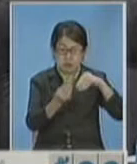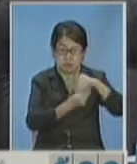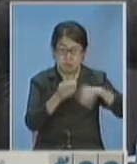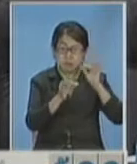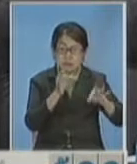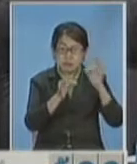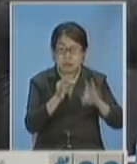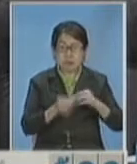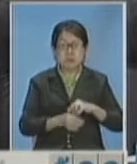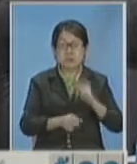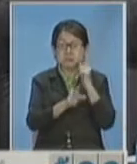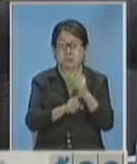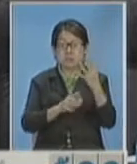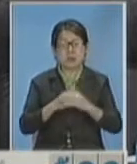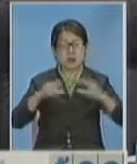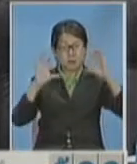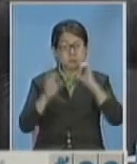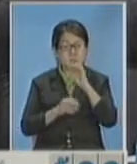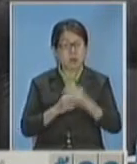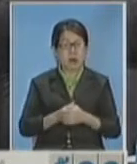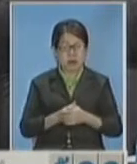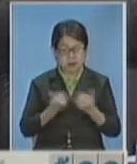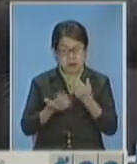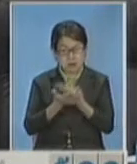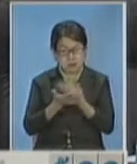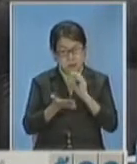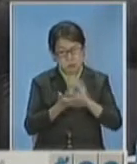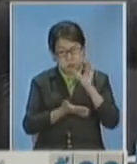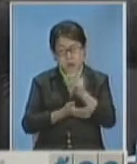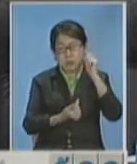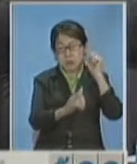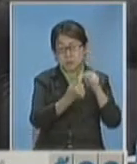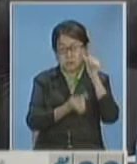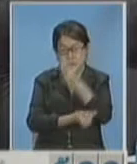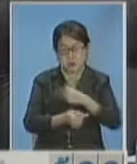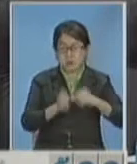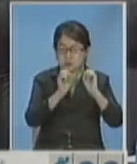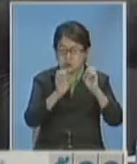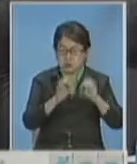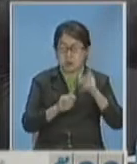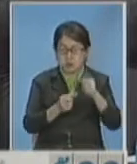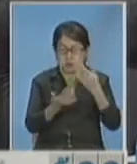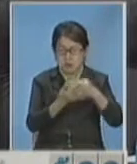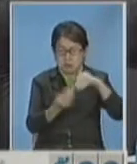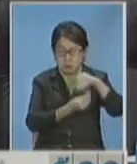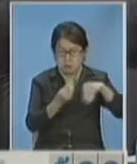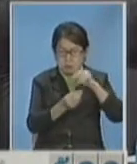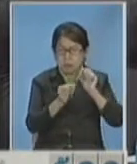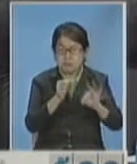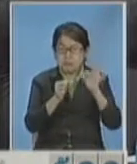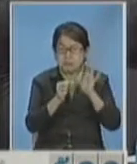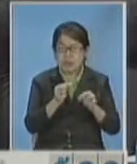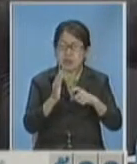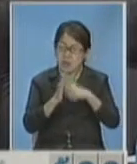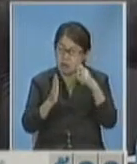าลเขียนไว้ว่าการจัดงบประมาณปีนี้จะคำนึงถึงปรัชญาเศรษฐกิจพอเพียงก็คือความมีเหตุมีผลพอประมาณและมีหลักวิช